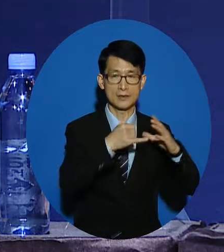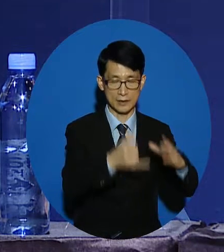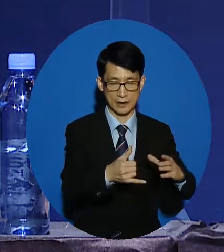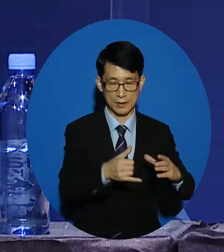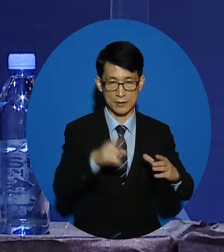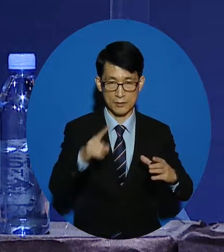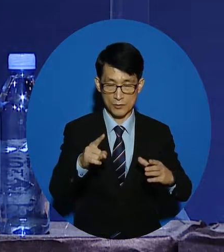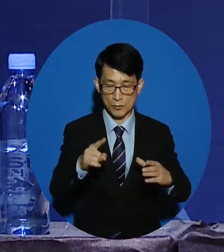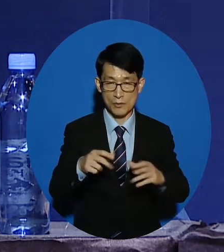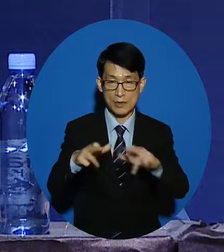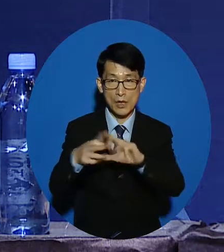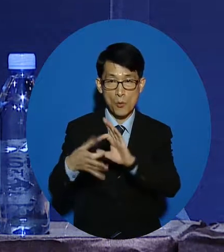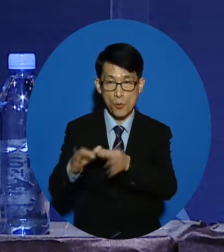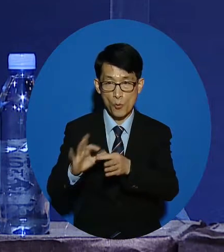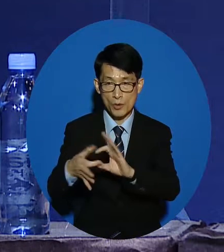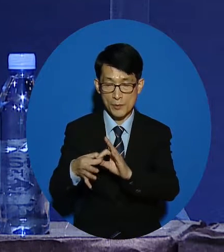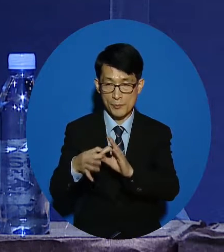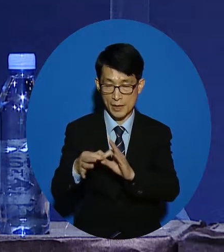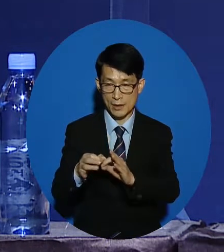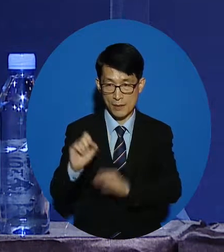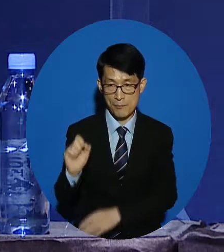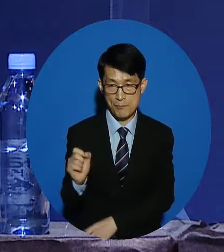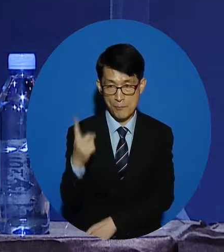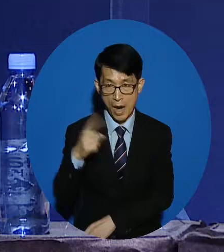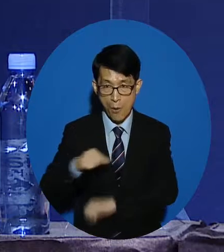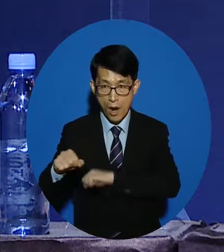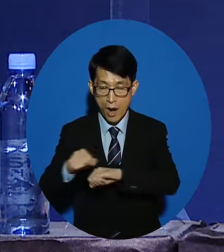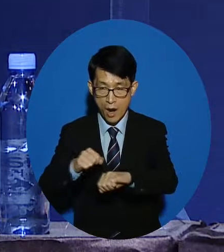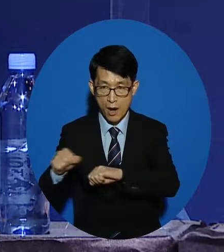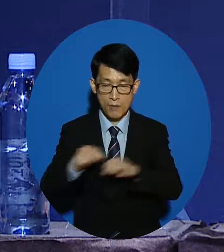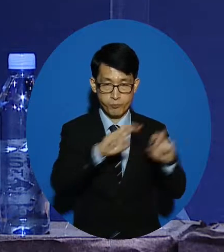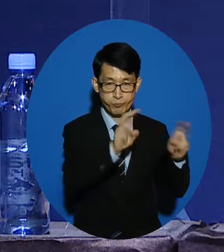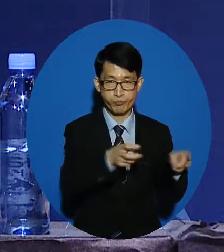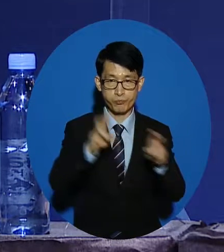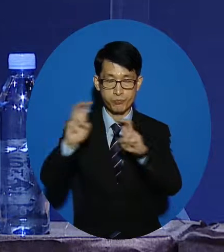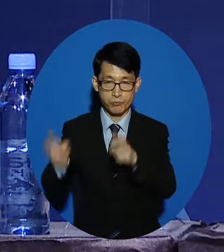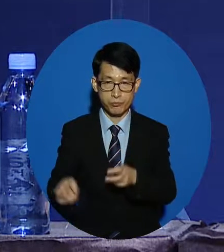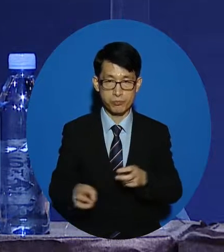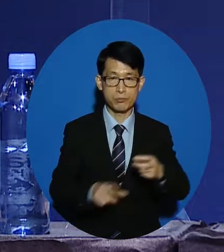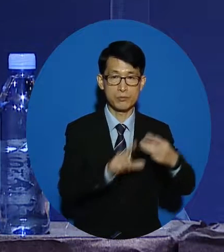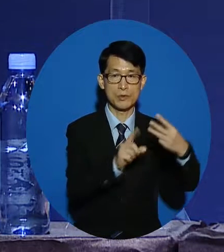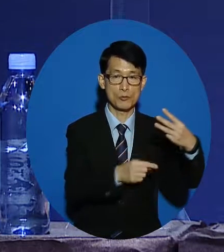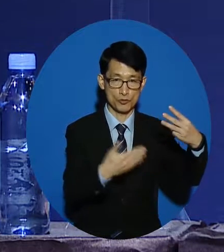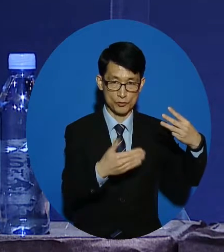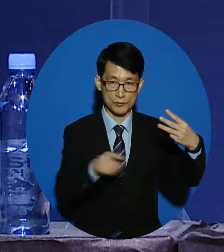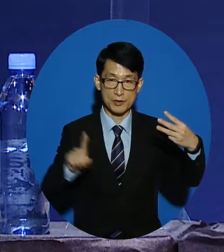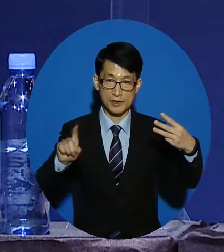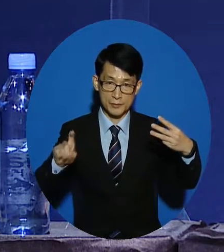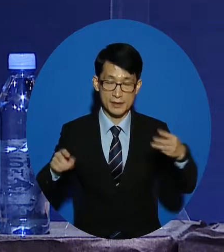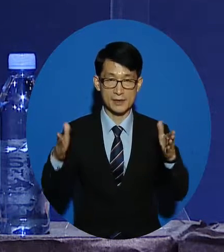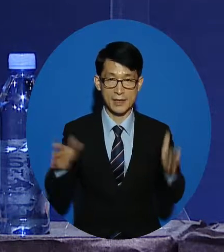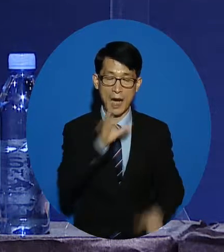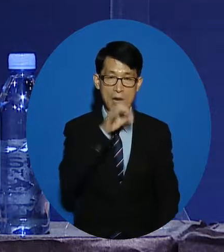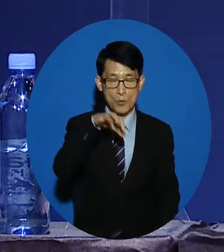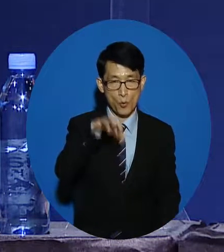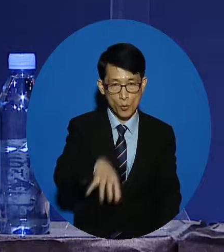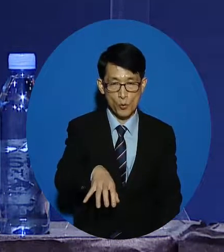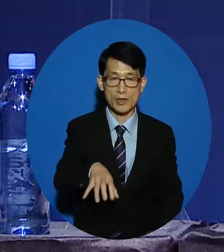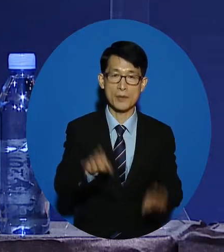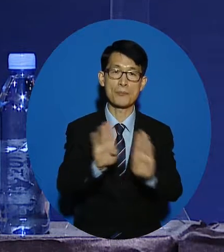라는 주제로 2021년 3월 9일부터 3월 11일까지 이곳 강릉에서 열리고